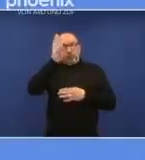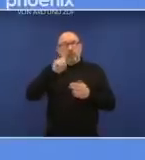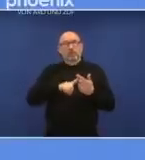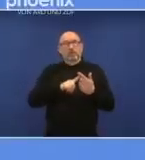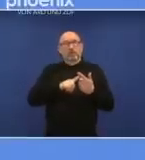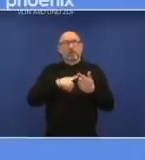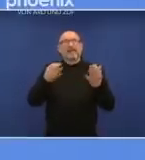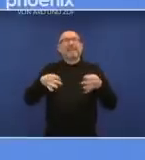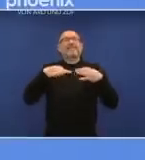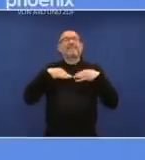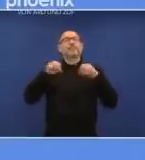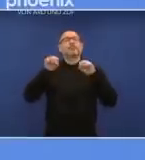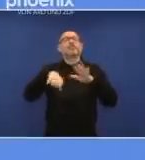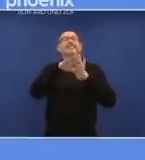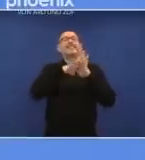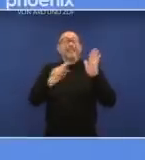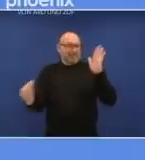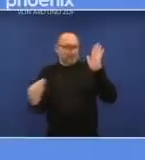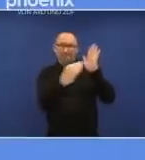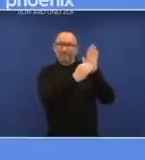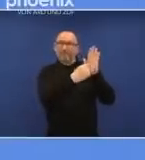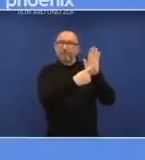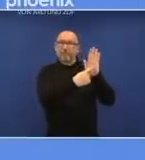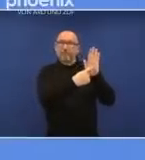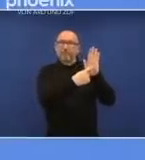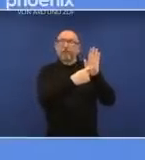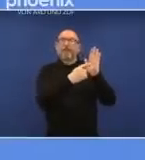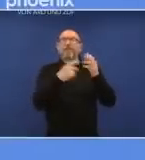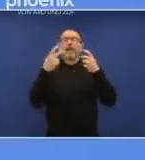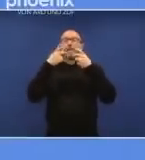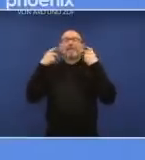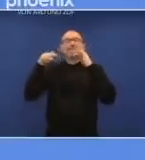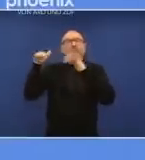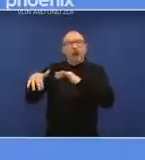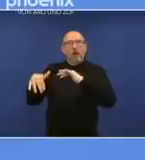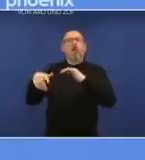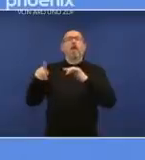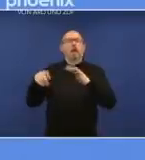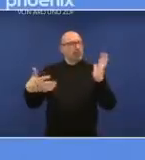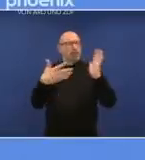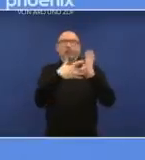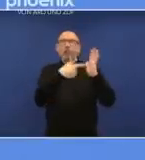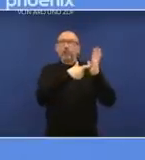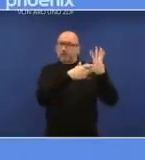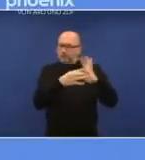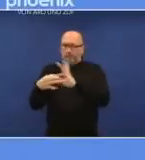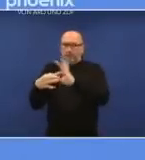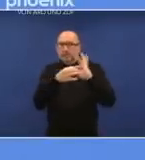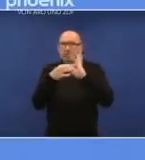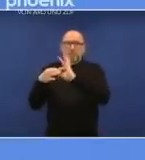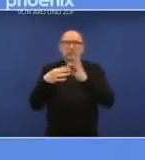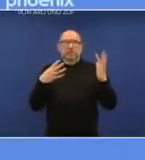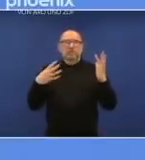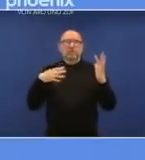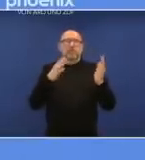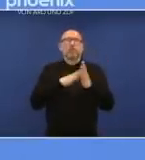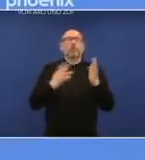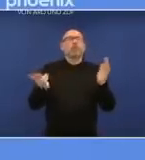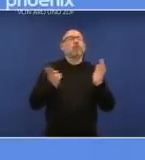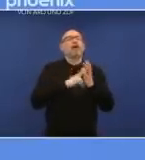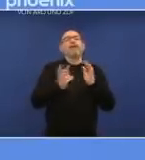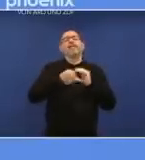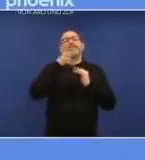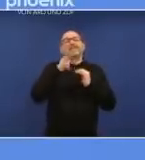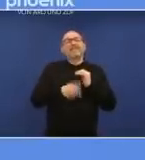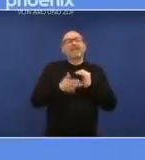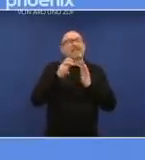Infektionsschutzgesetz niedergelegt ist, nach dieser Prüfnorm die Masken geprüft wurden und über 230 Millionen Mal schon eingesetzt wurden im